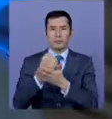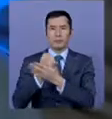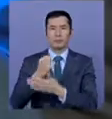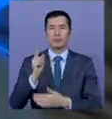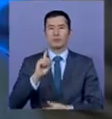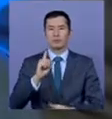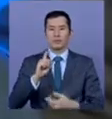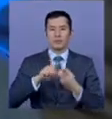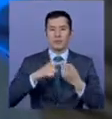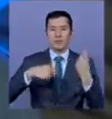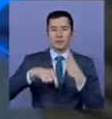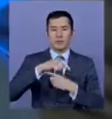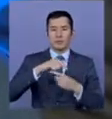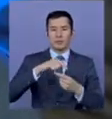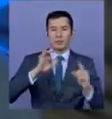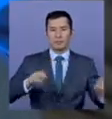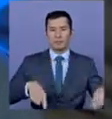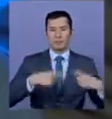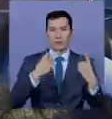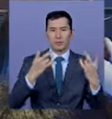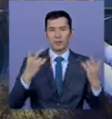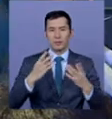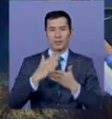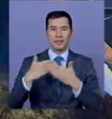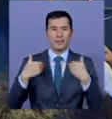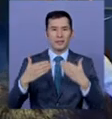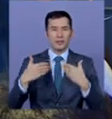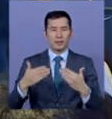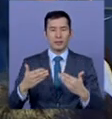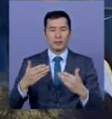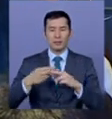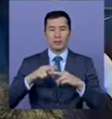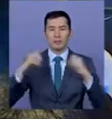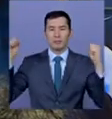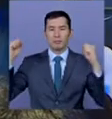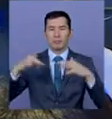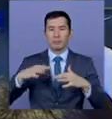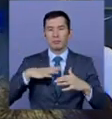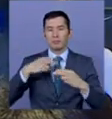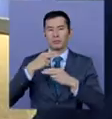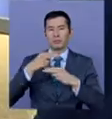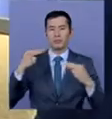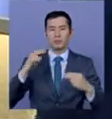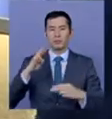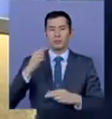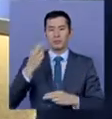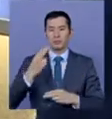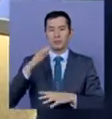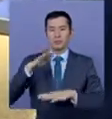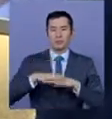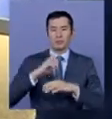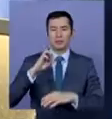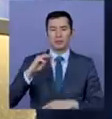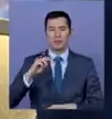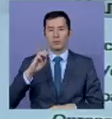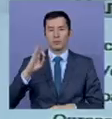отырған бизнес саласын дамыту туралы оңтайлы ұсыныстарды аталып өтті. Конференция барысында сөз сөйлеген ұлттық банк төрағасы Ерболат